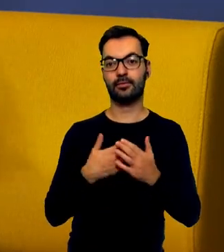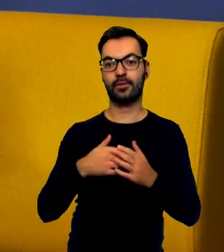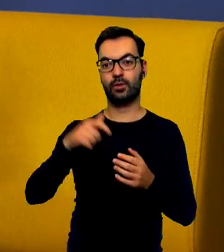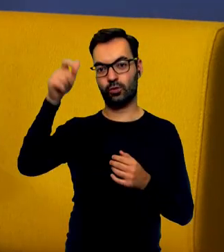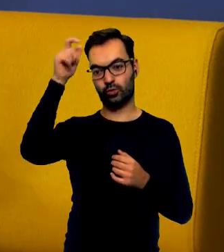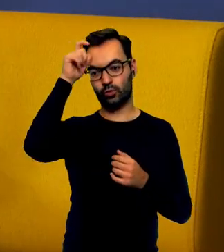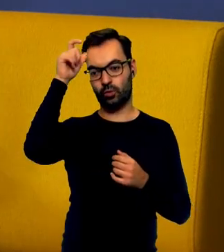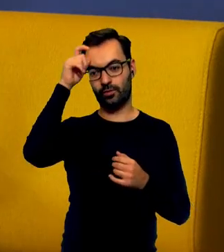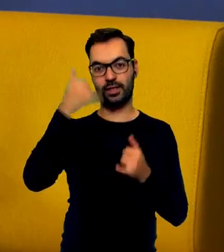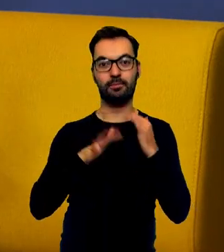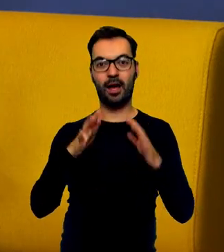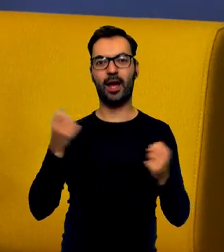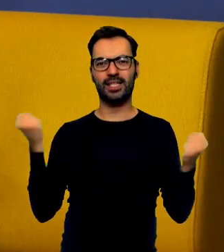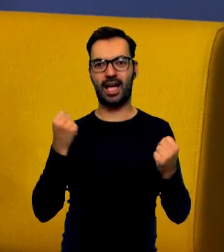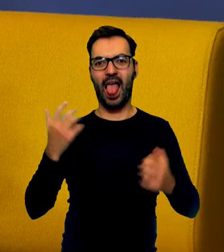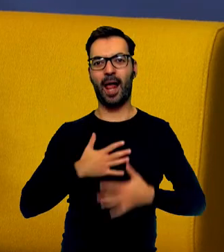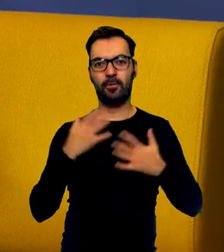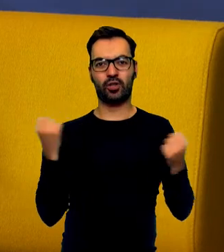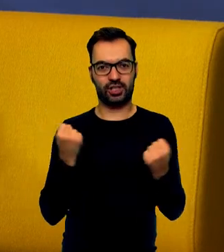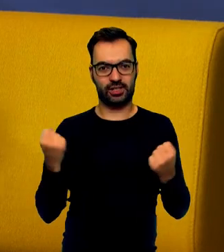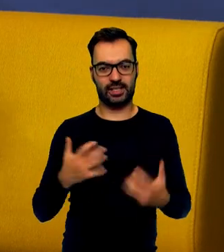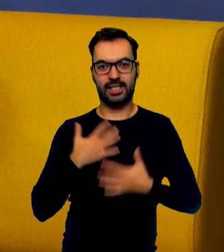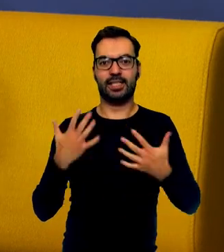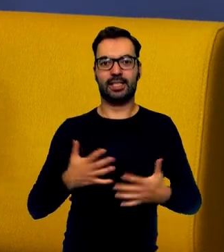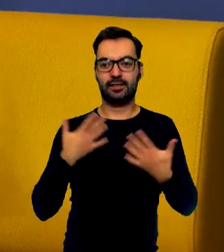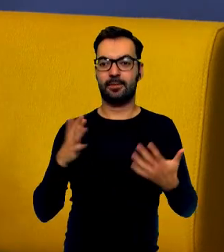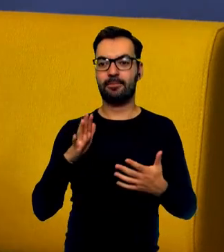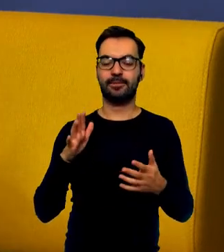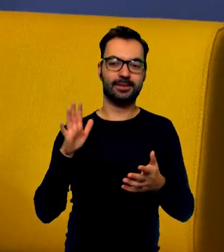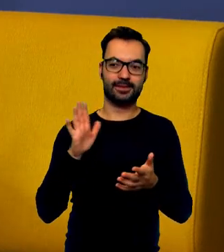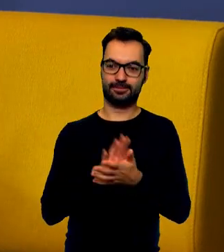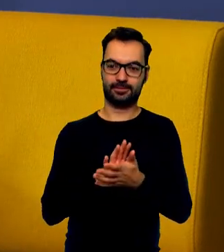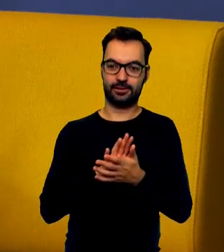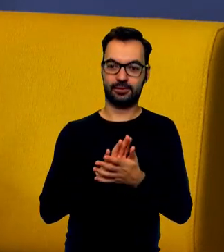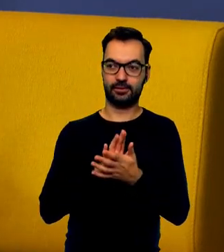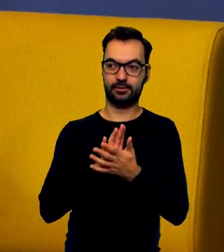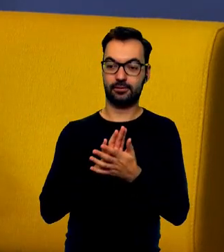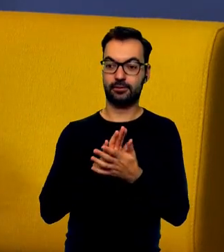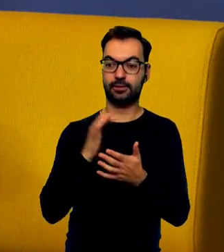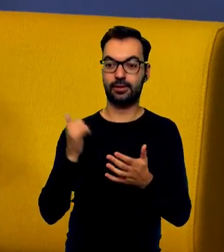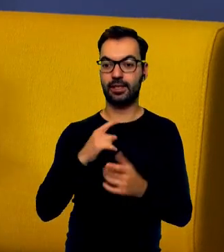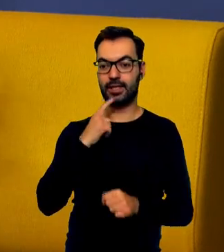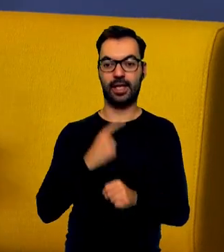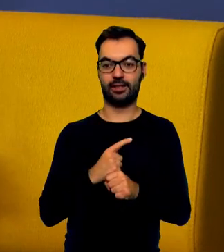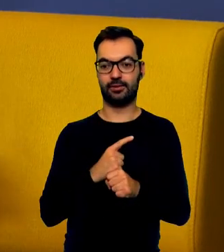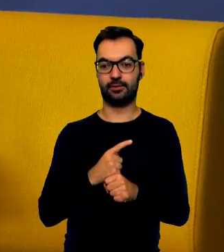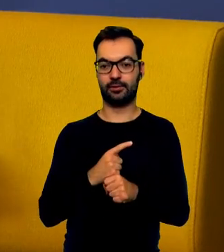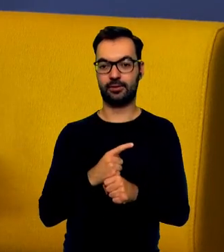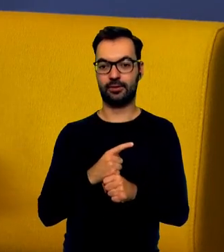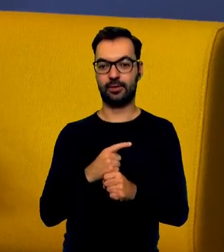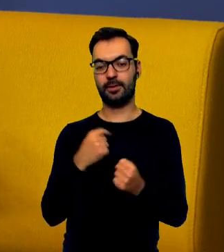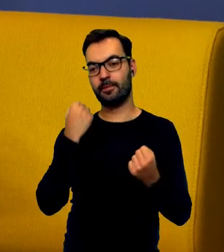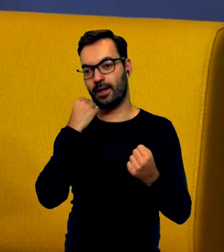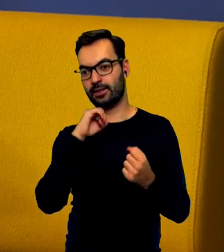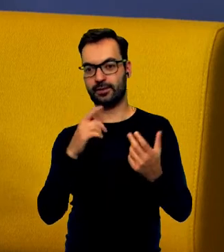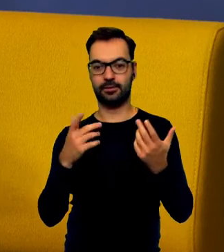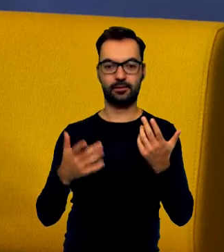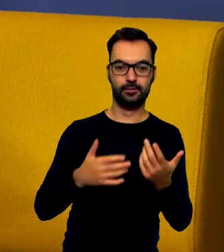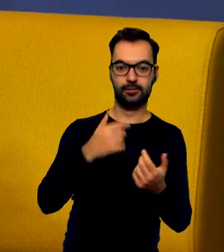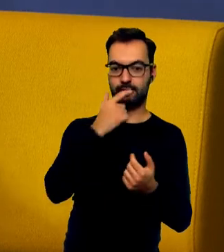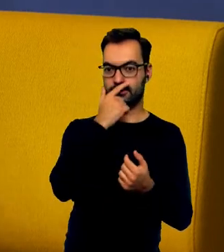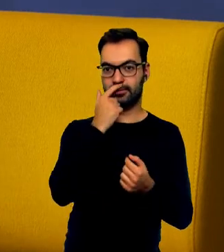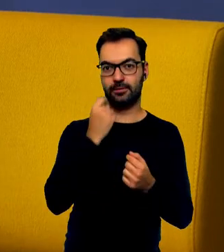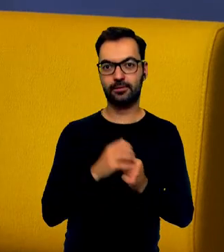w bardzo silnych emocjach ma tendencję do podejmowania decyzji w sposób bardziej taki